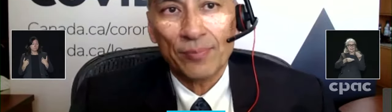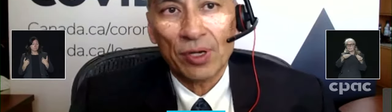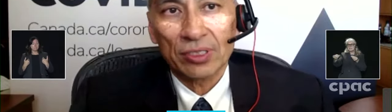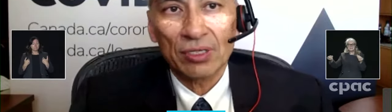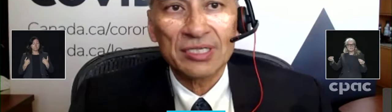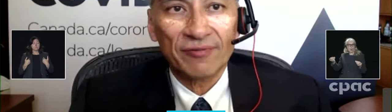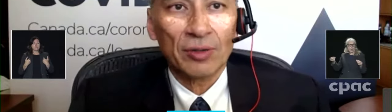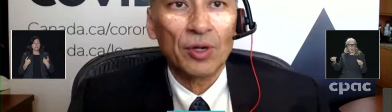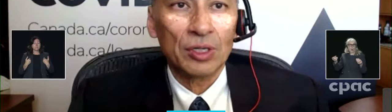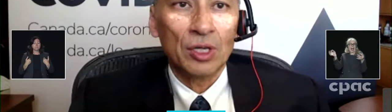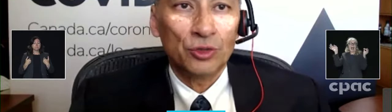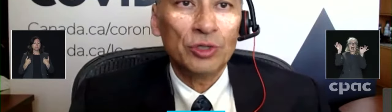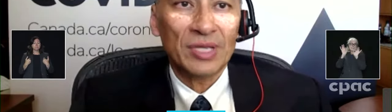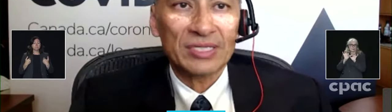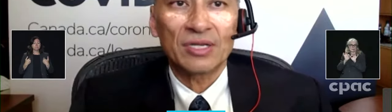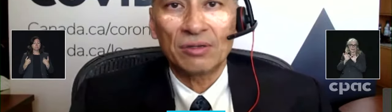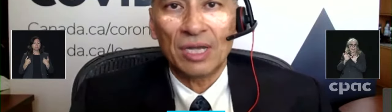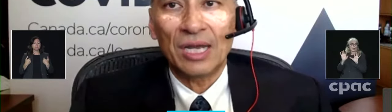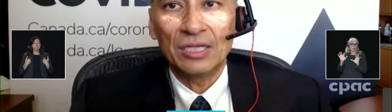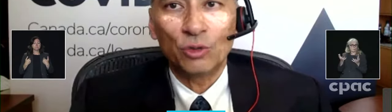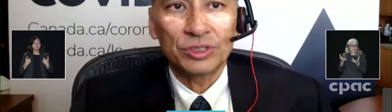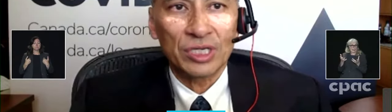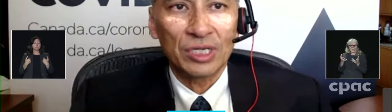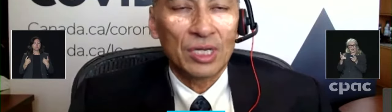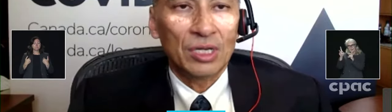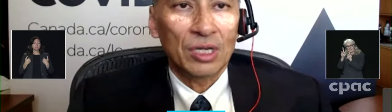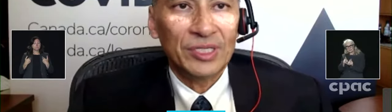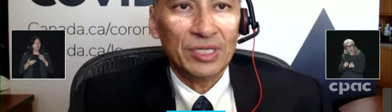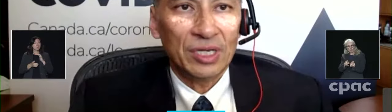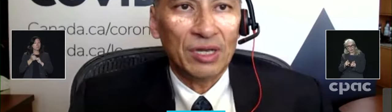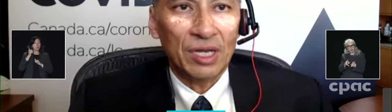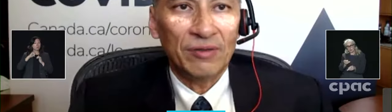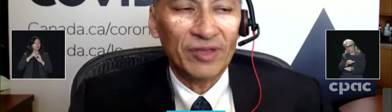le plus important, c'est vraiment d'une personne à l'autre,